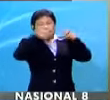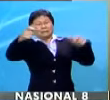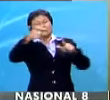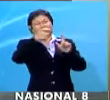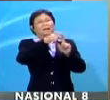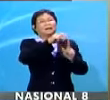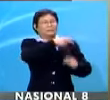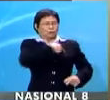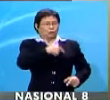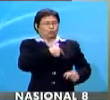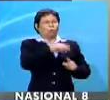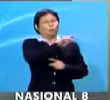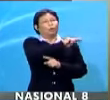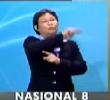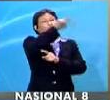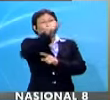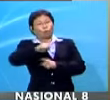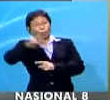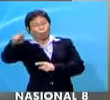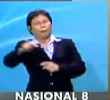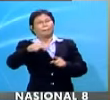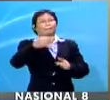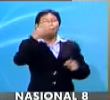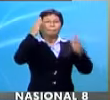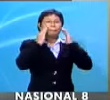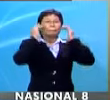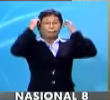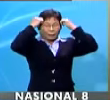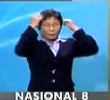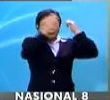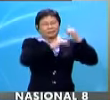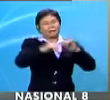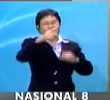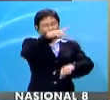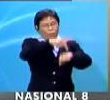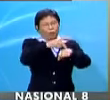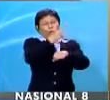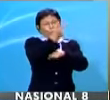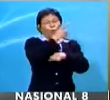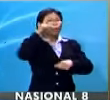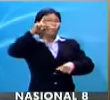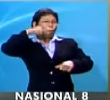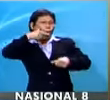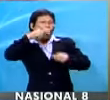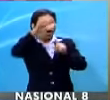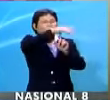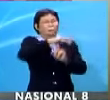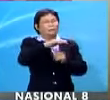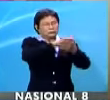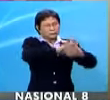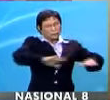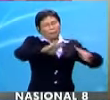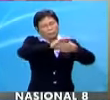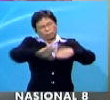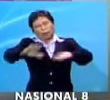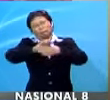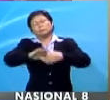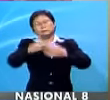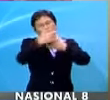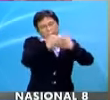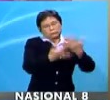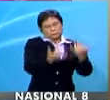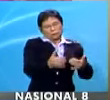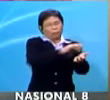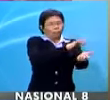Norway Belanda dan Filipina serta dua juruterbang helikopter mereka yang terselamat masing-masing cedera dan sedang dirawat di